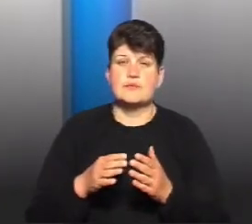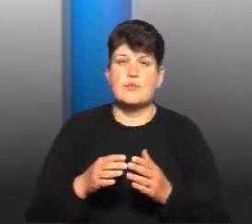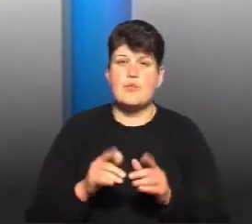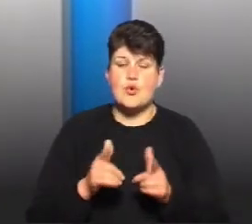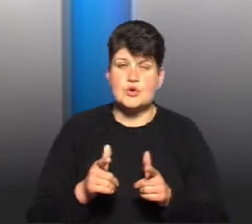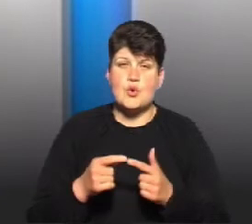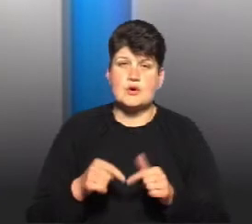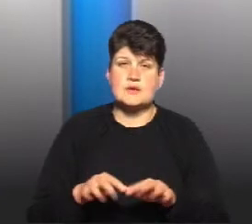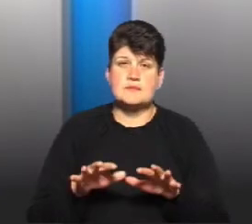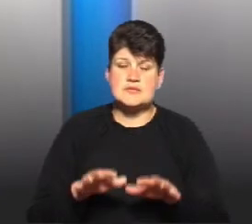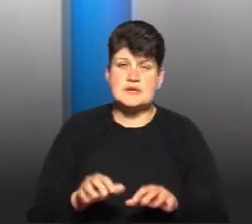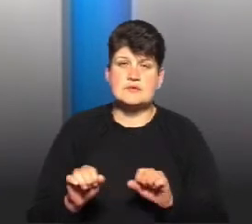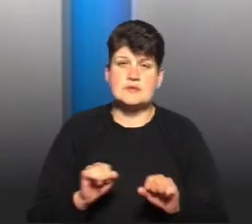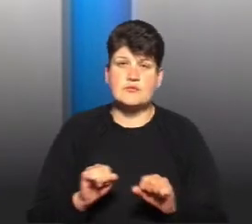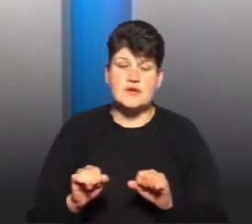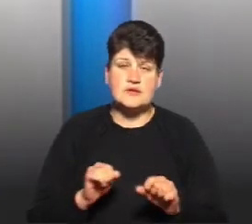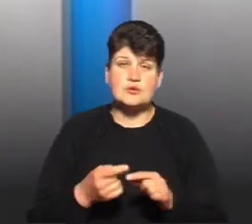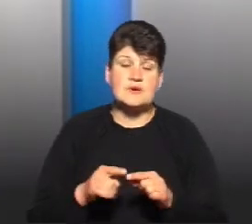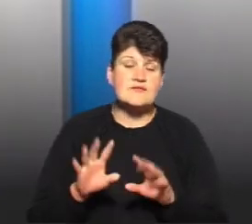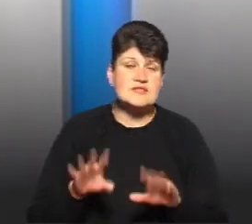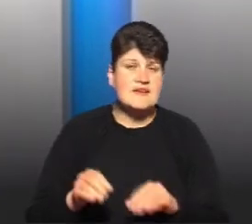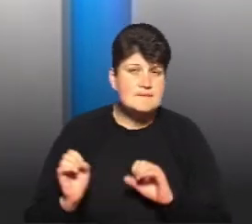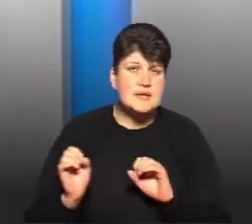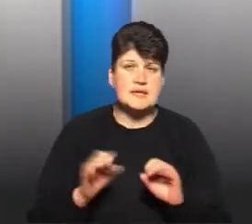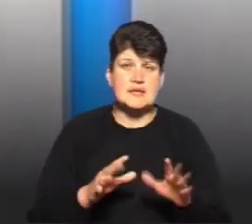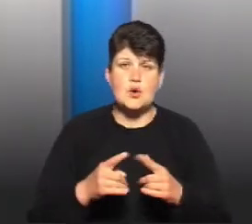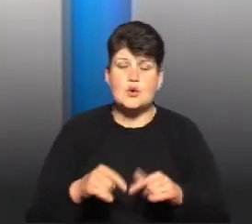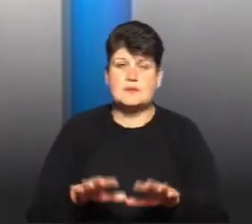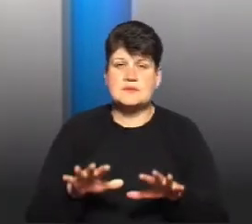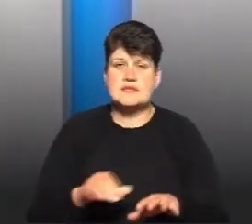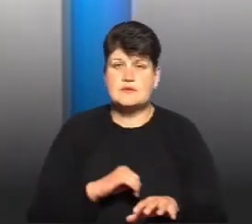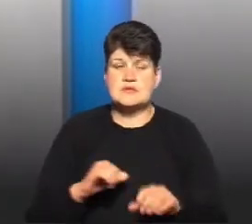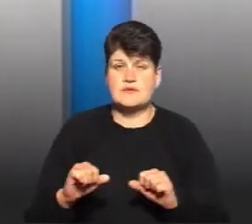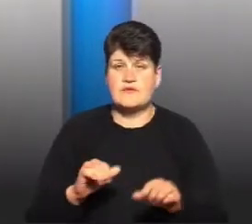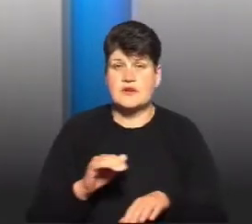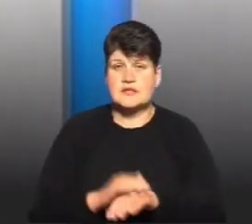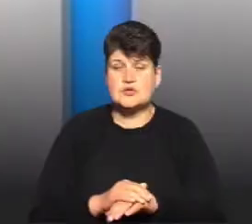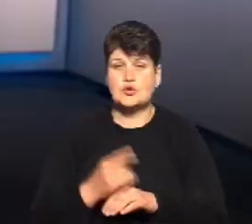наприклад, адміністрації, тепер ці всі повноваження передали органам місцевого самоврядування. Тобто фактично одна інстанція